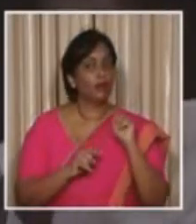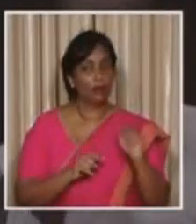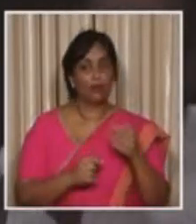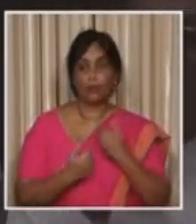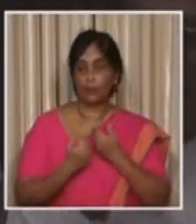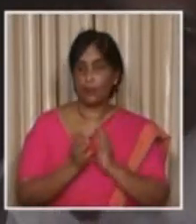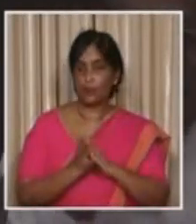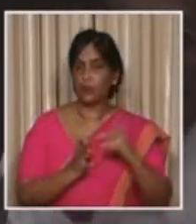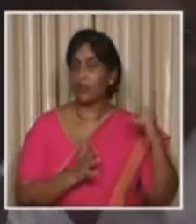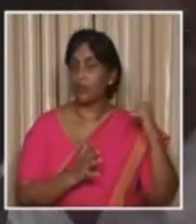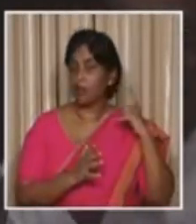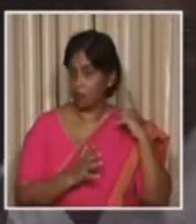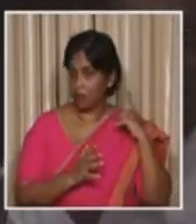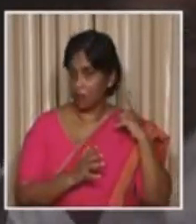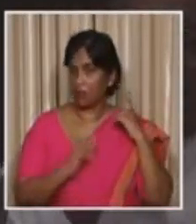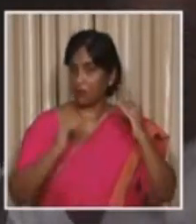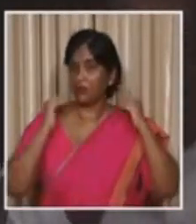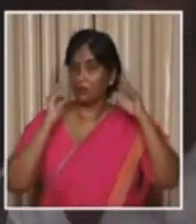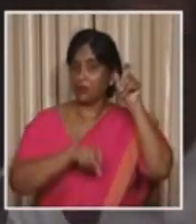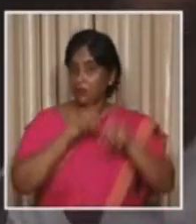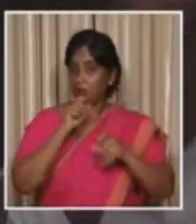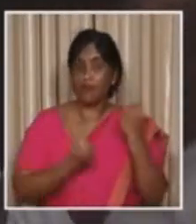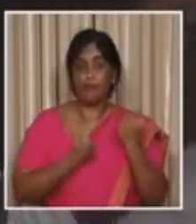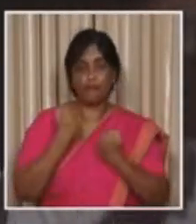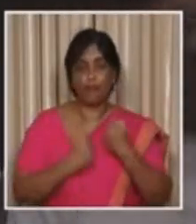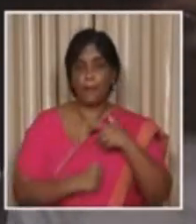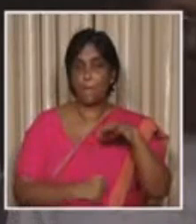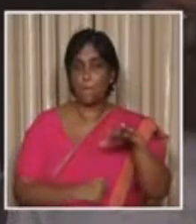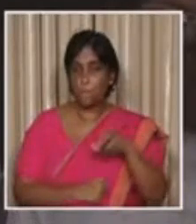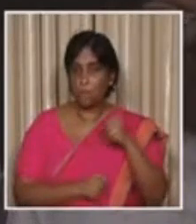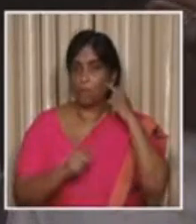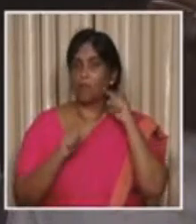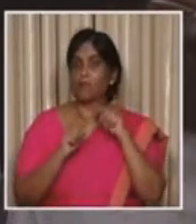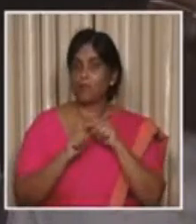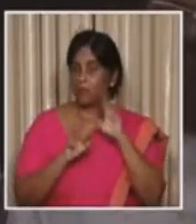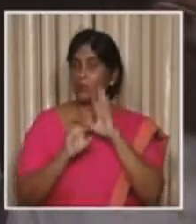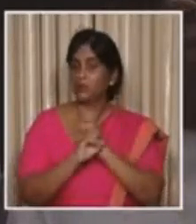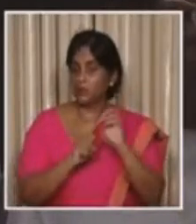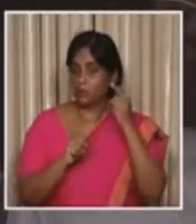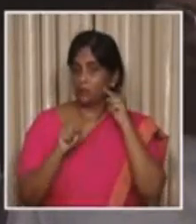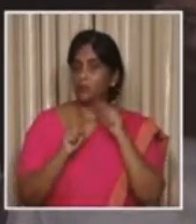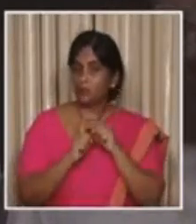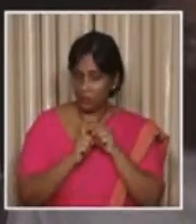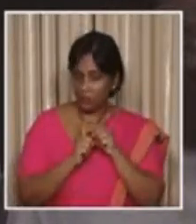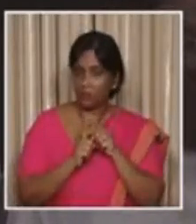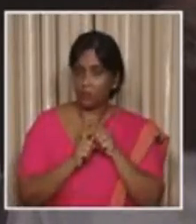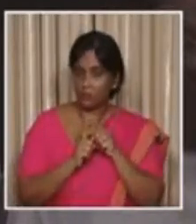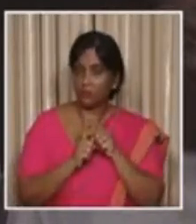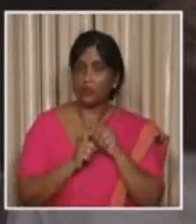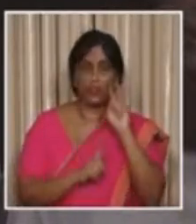පාර්ලිමේන්තුවේදී මා විසින් යුද හමුදාවේ ඉහළ නිලධාරීන්ගේ වාහන භාවිතය සම්බන්ධයෙන් කරන ලද ප්‍රකාශයක් පිළිබඳව